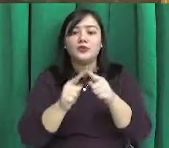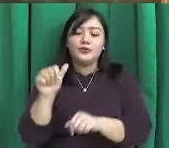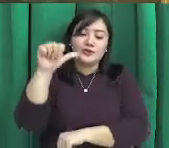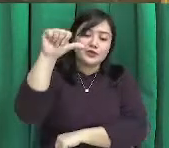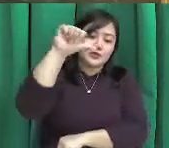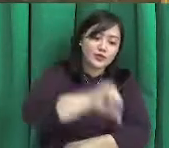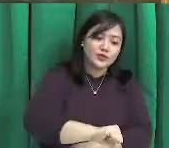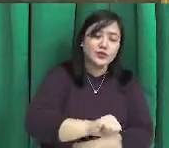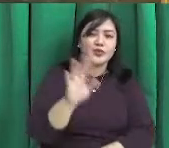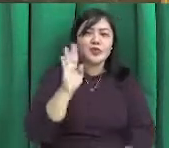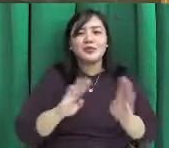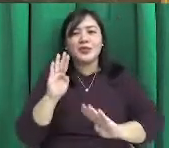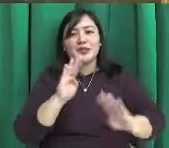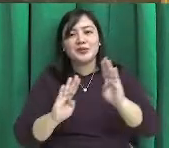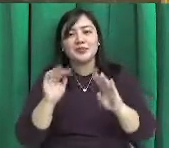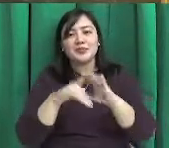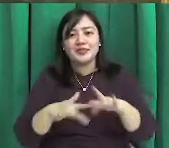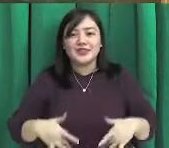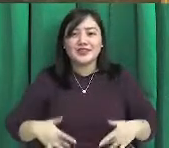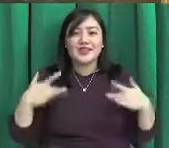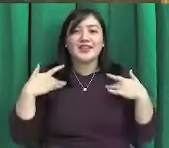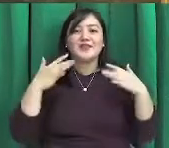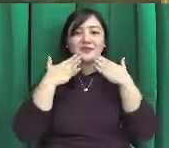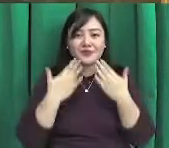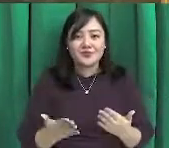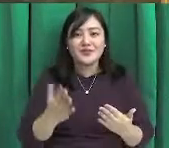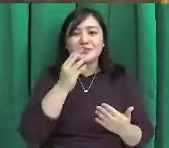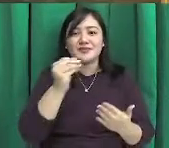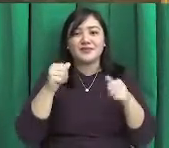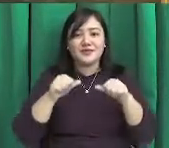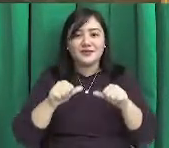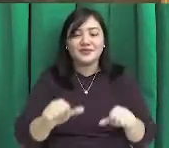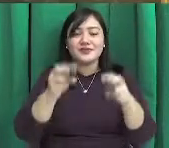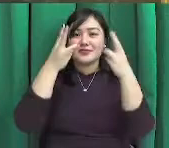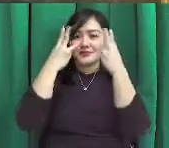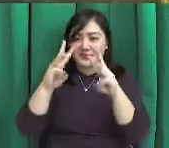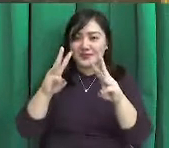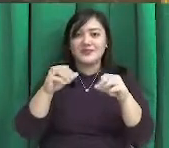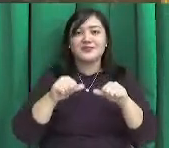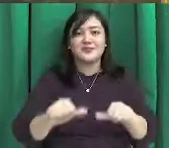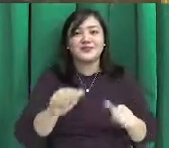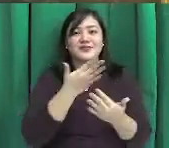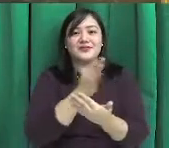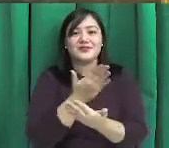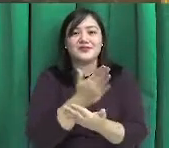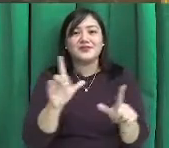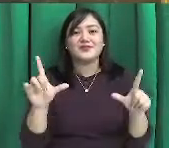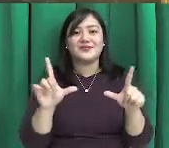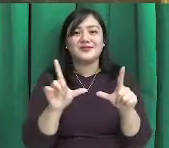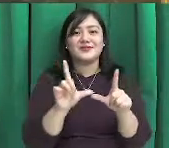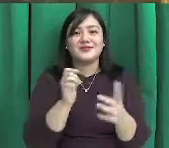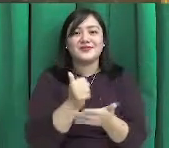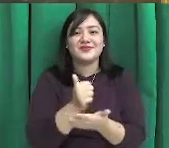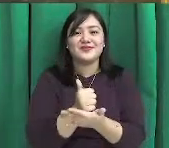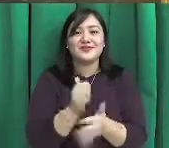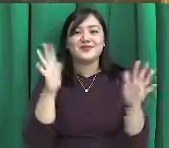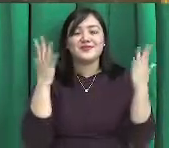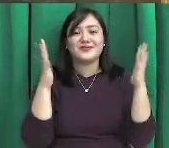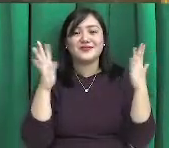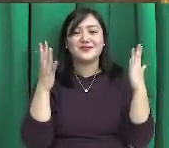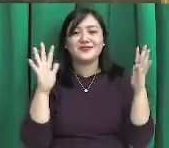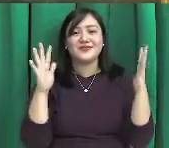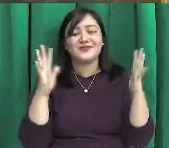ating buhay. Marami pong salamat. Keep on tuning and pass the link. All right, thank you, Cynthia, and